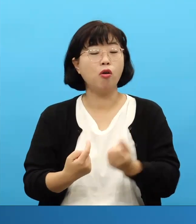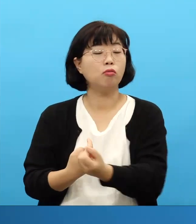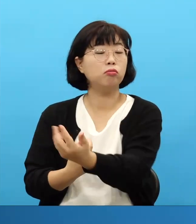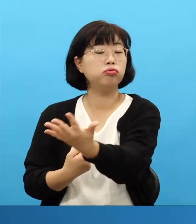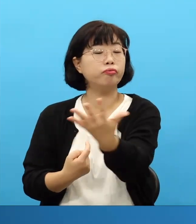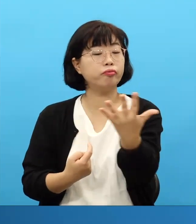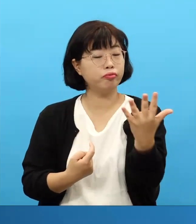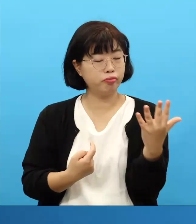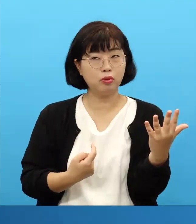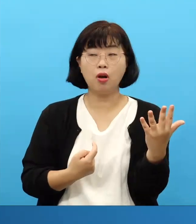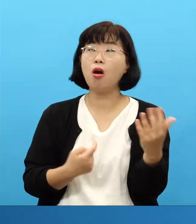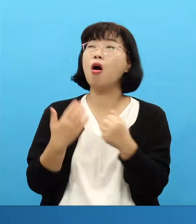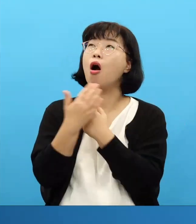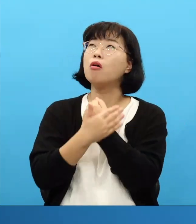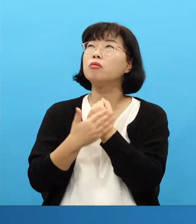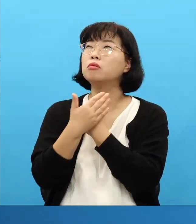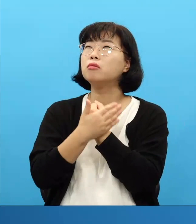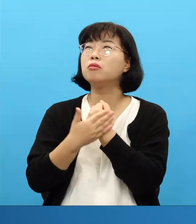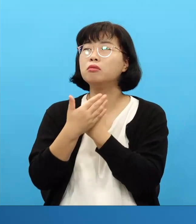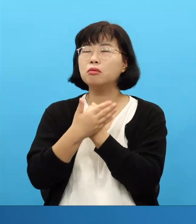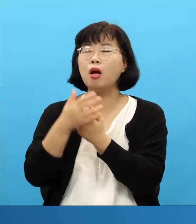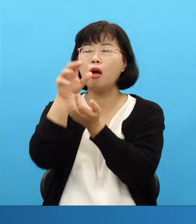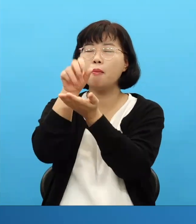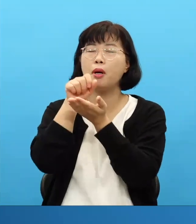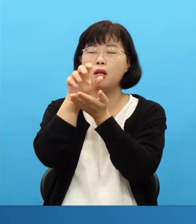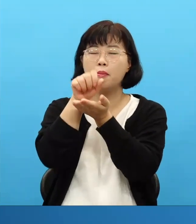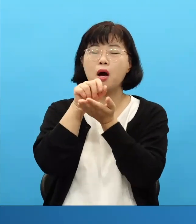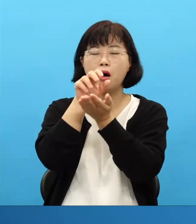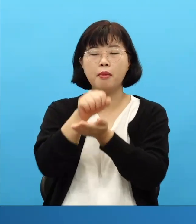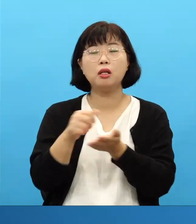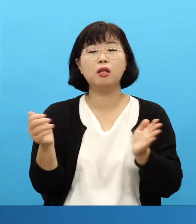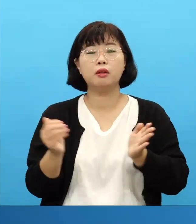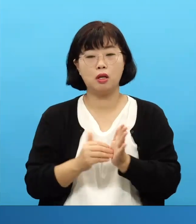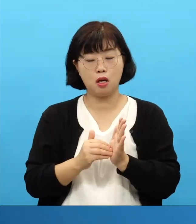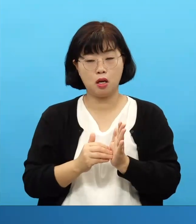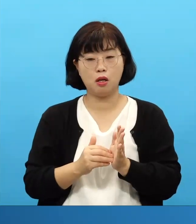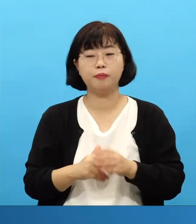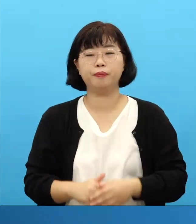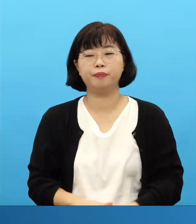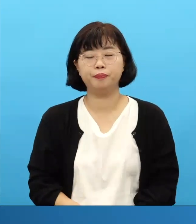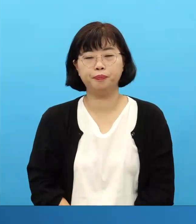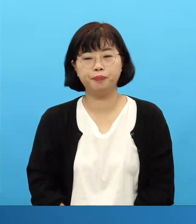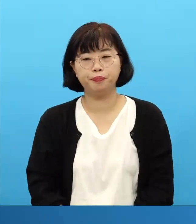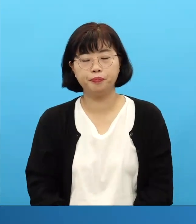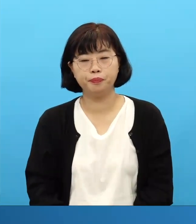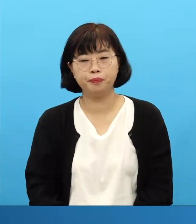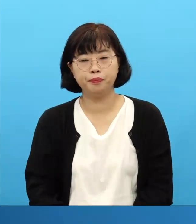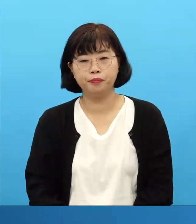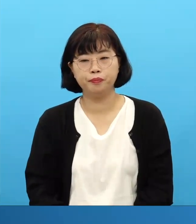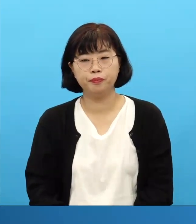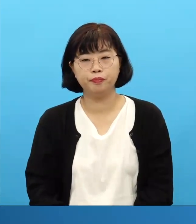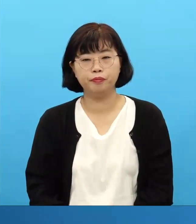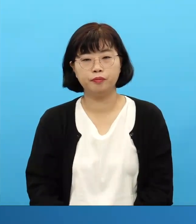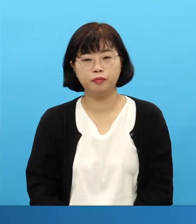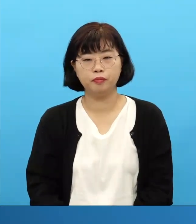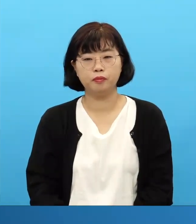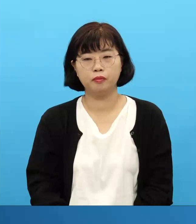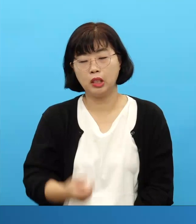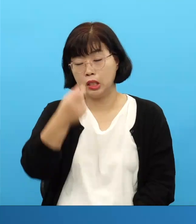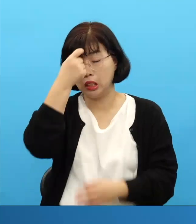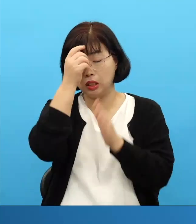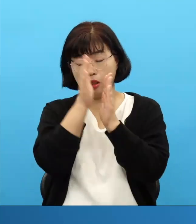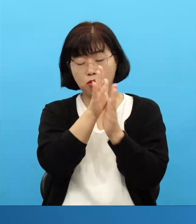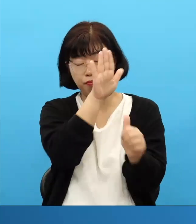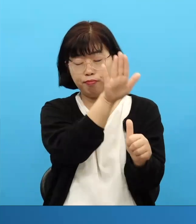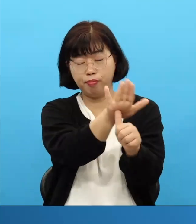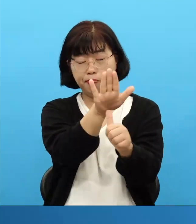received grace. 33절에. That's in chapter 4, verse 33. 자, 막 기도했더니요. That they prayed. 병든 자들이 치유되는. And the sick